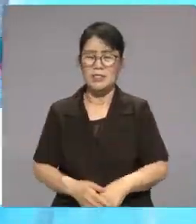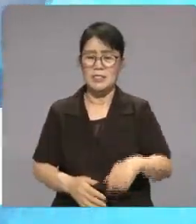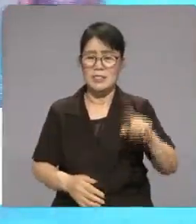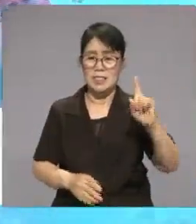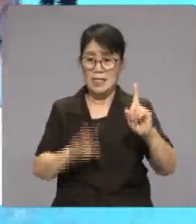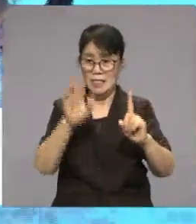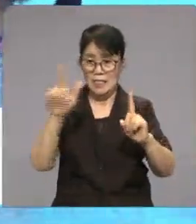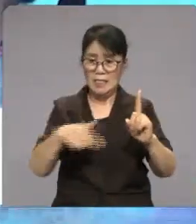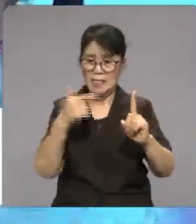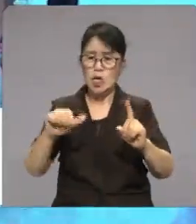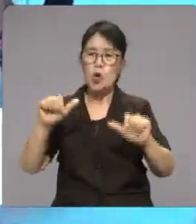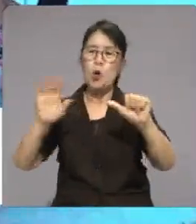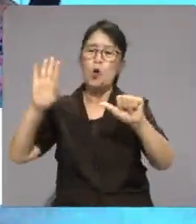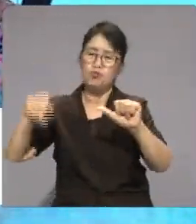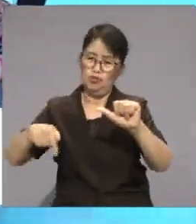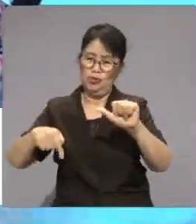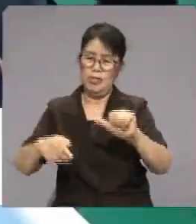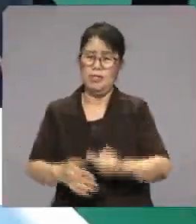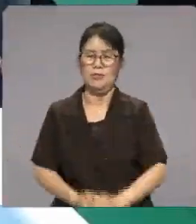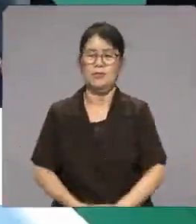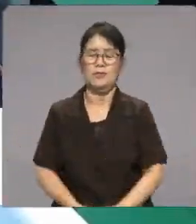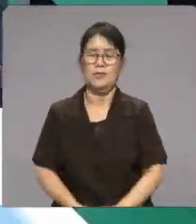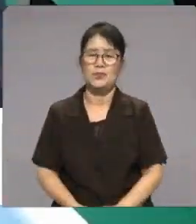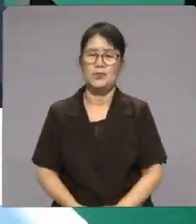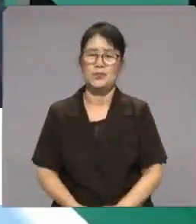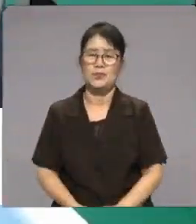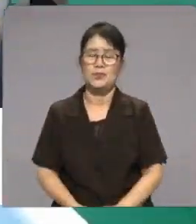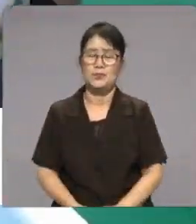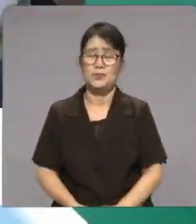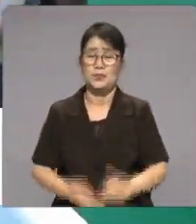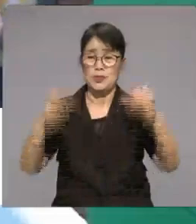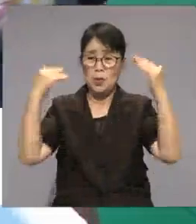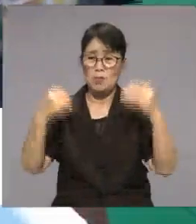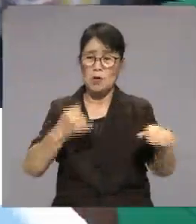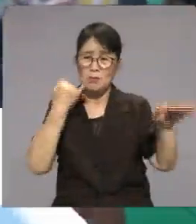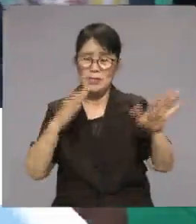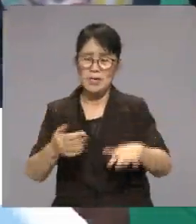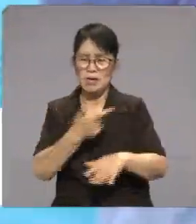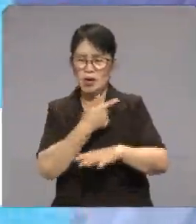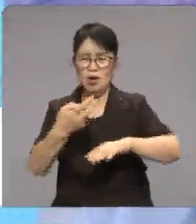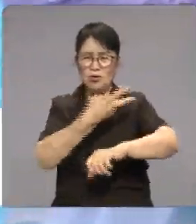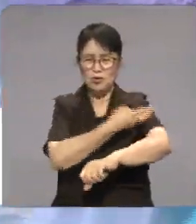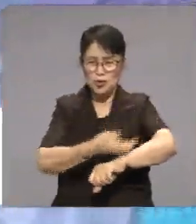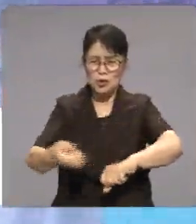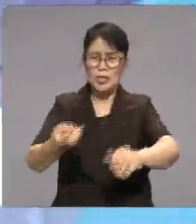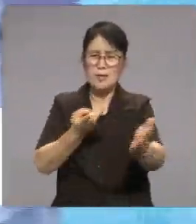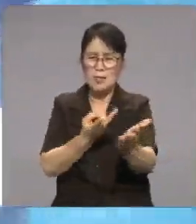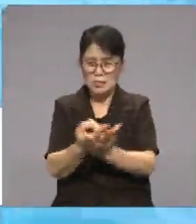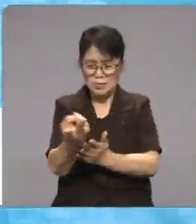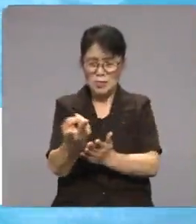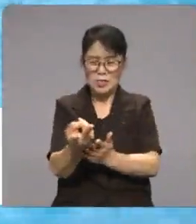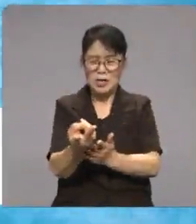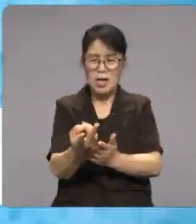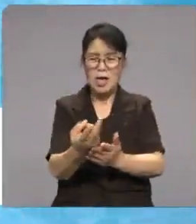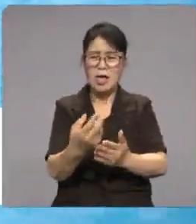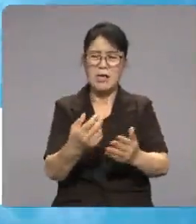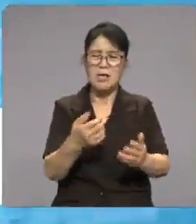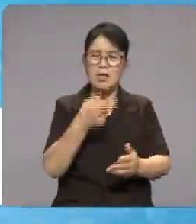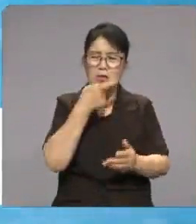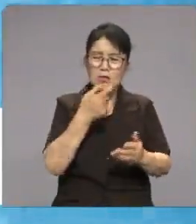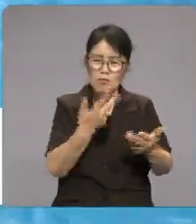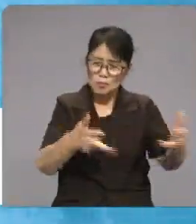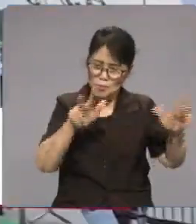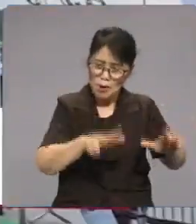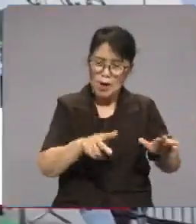다음달 11일까지 운영된다고 밝혔습니다 머 비치에는 대형 수영장과 미끄럼틀이 있는 광화 워터파크와